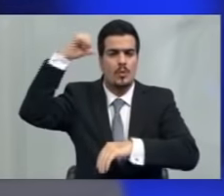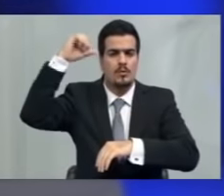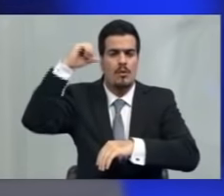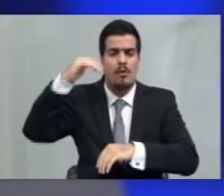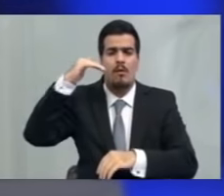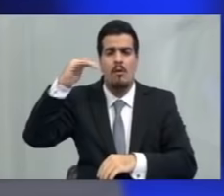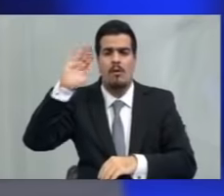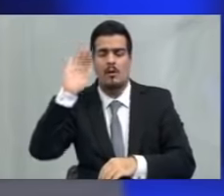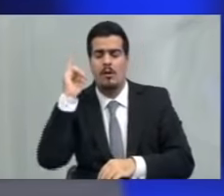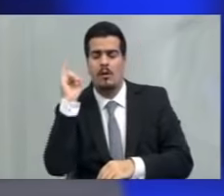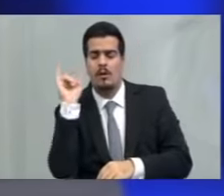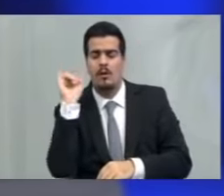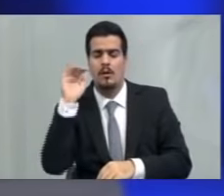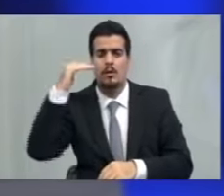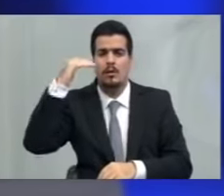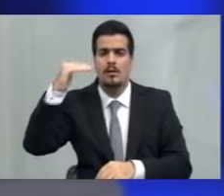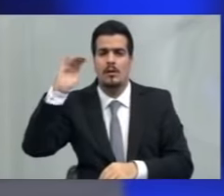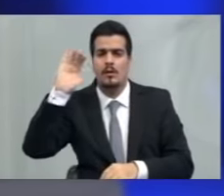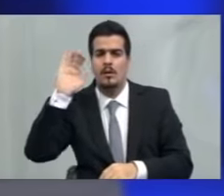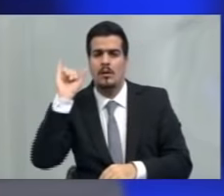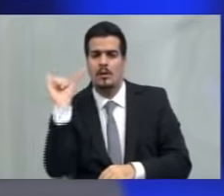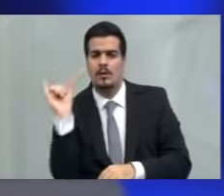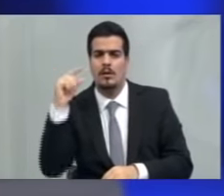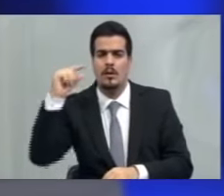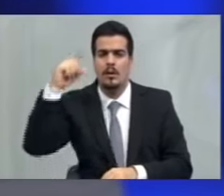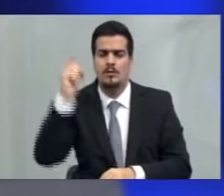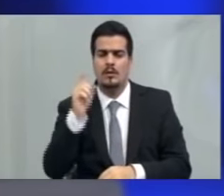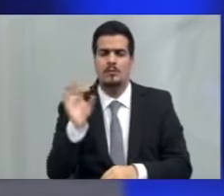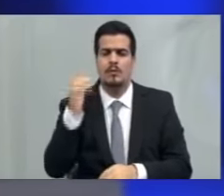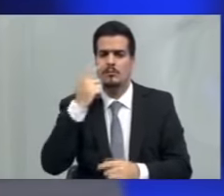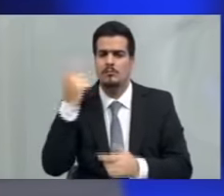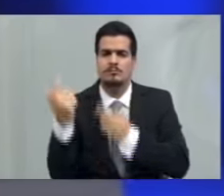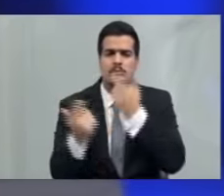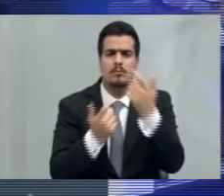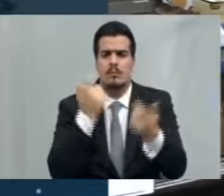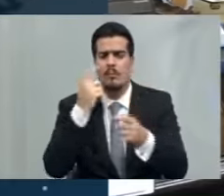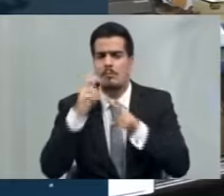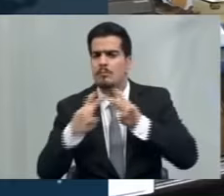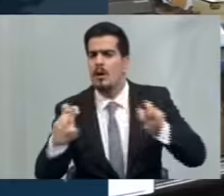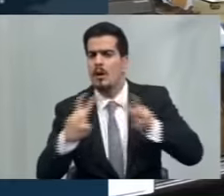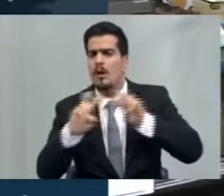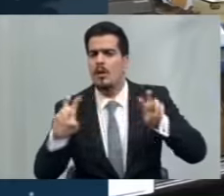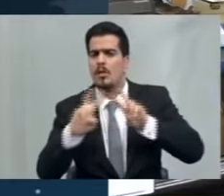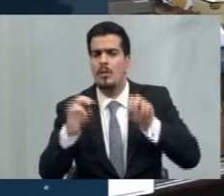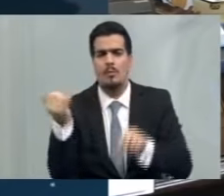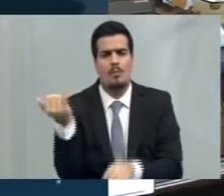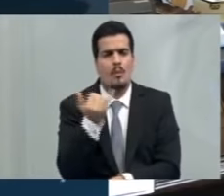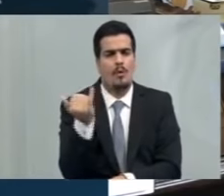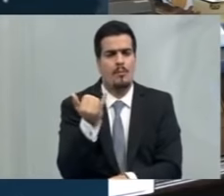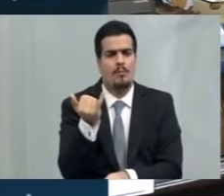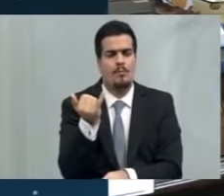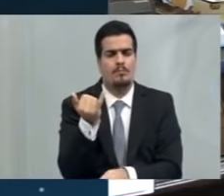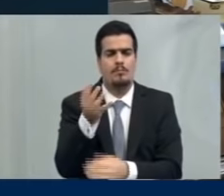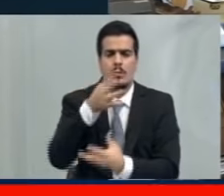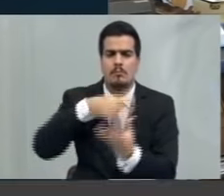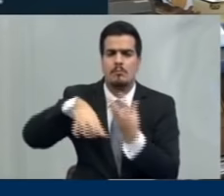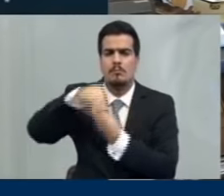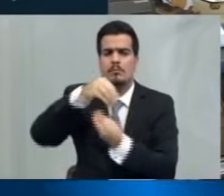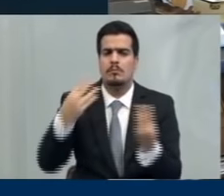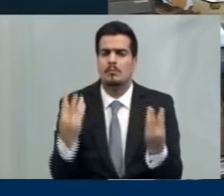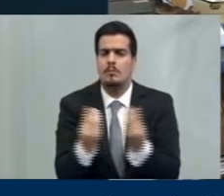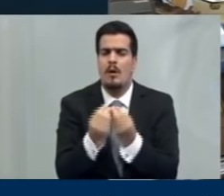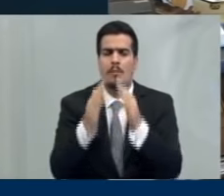مجيد قال إن الوفد الوزاري العراقي سيجري جولة مع المباحثات أو من المباحثات مع نظرائه في